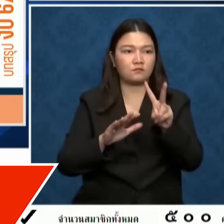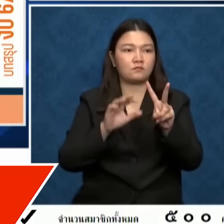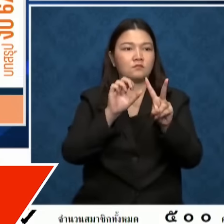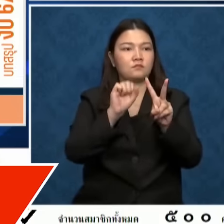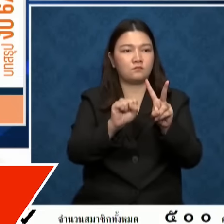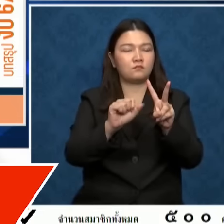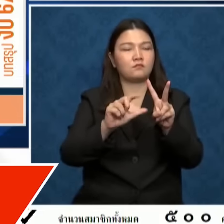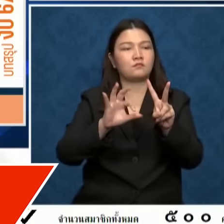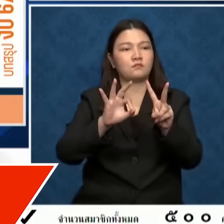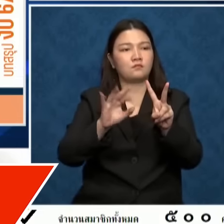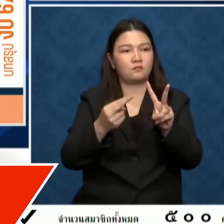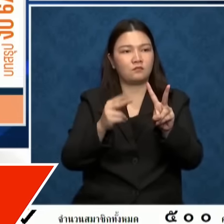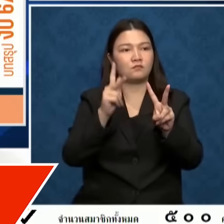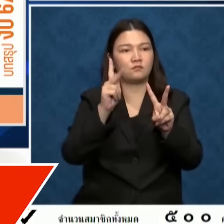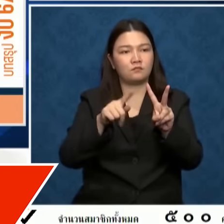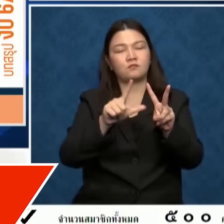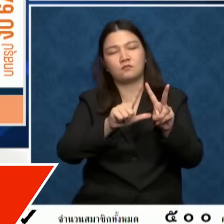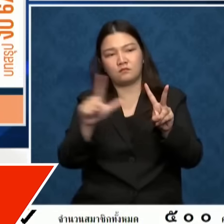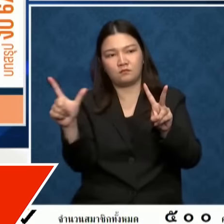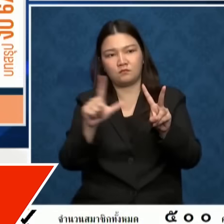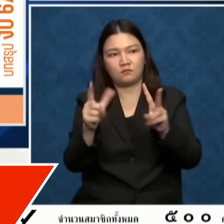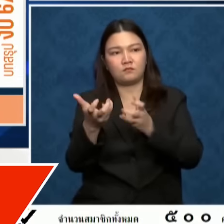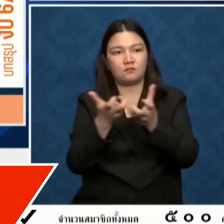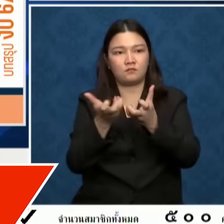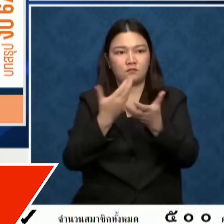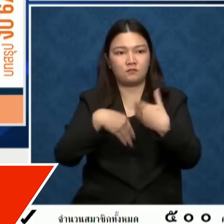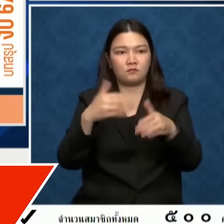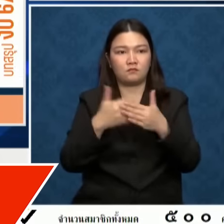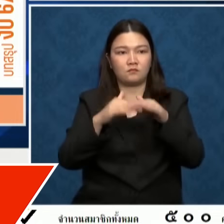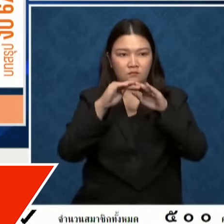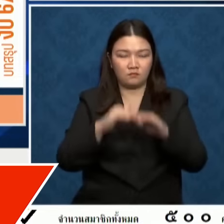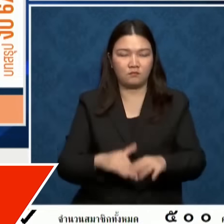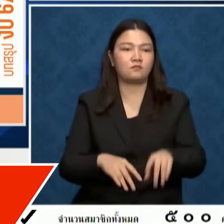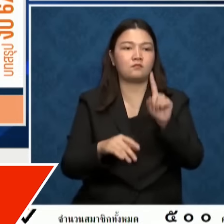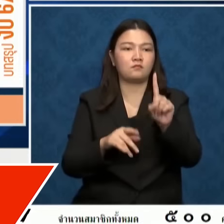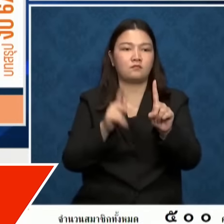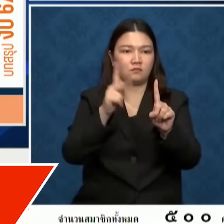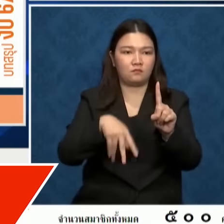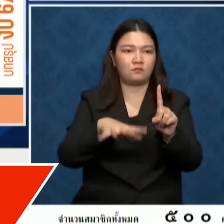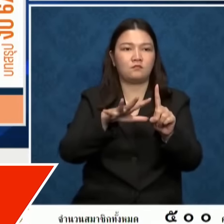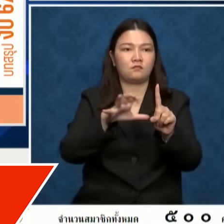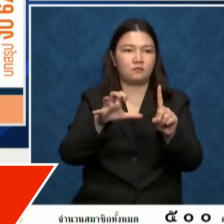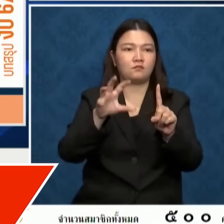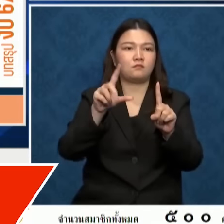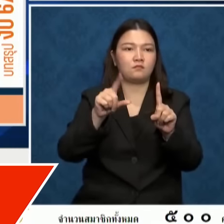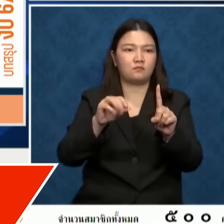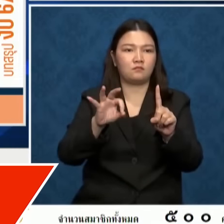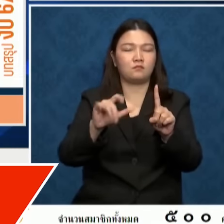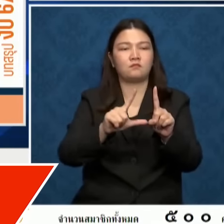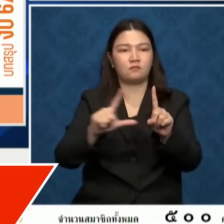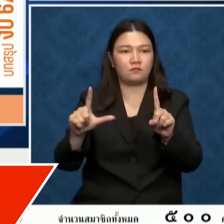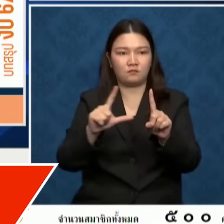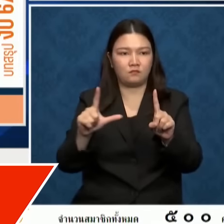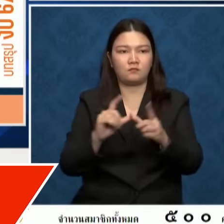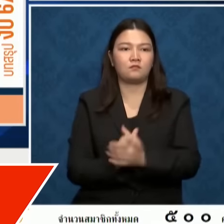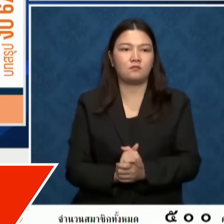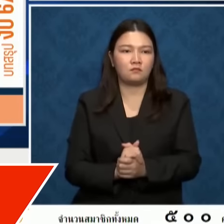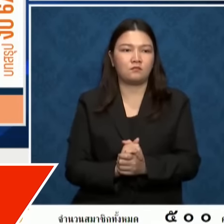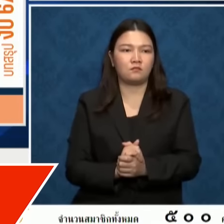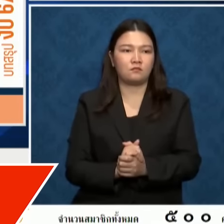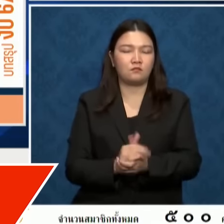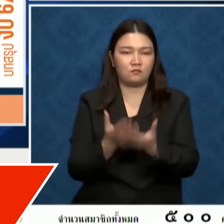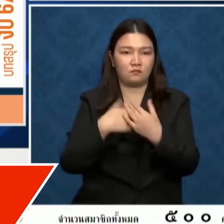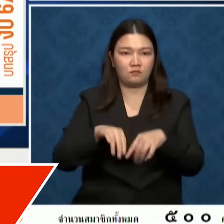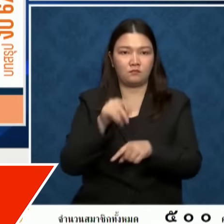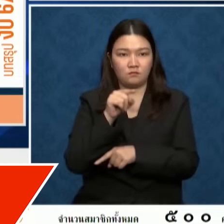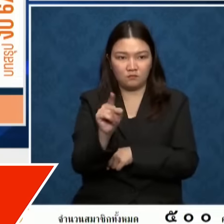000 ล้าน ซึงมีการปรับลดในชั้นกรมฐิการ1,529 ล้บาทโดยประมาณนะครั ซึ่ผมจะขออภิปร